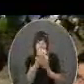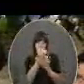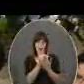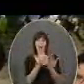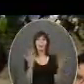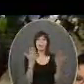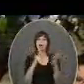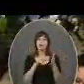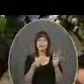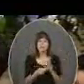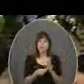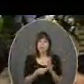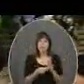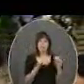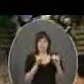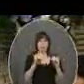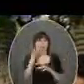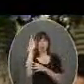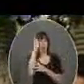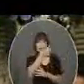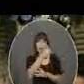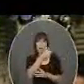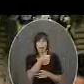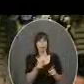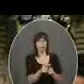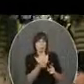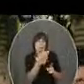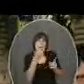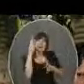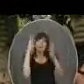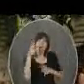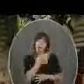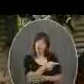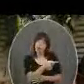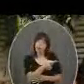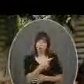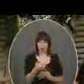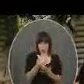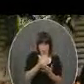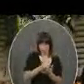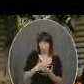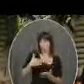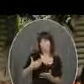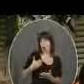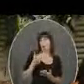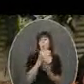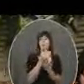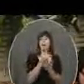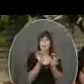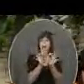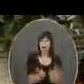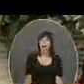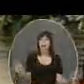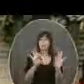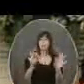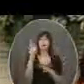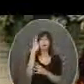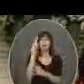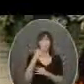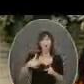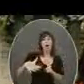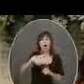que sa propre formation politique a mis en œuvre. Nous l'avons conservé parce que c'est un programme important pour les milieux